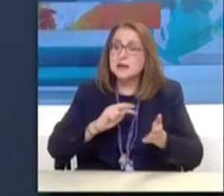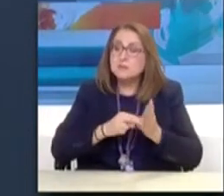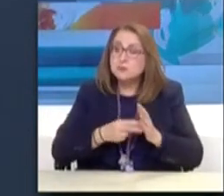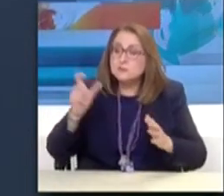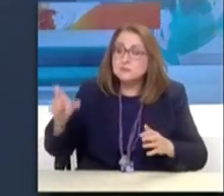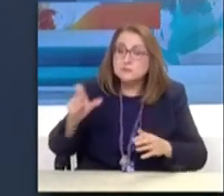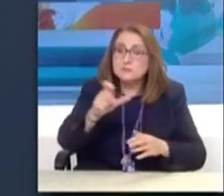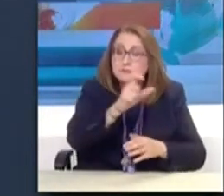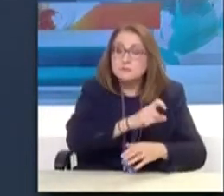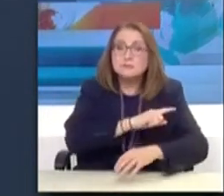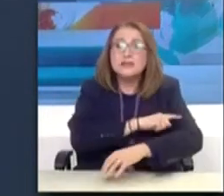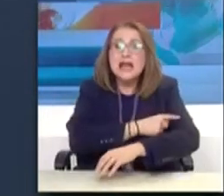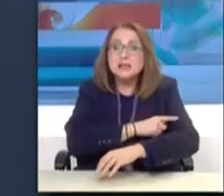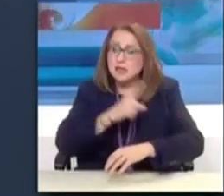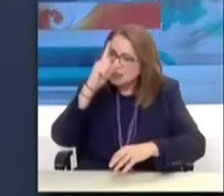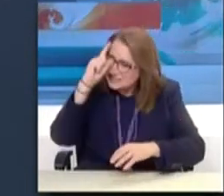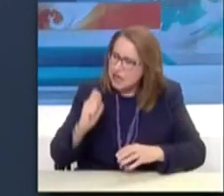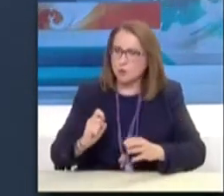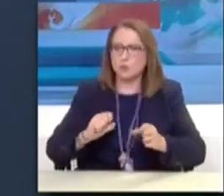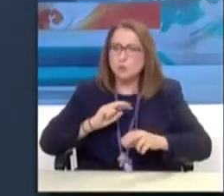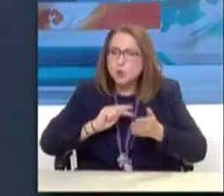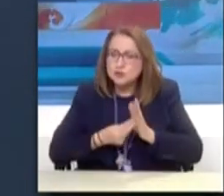Είναι η μπροστοφυλακή του συστήματος υγείας.